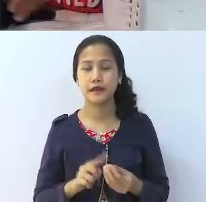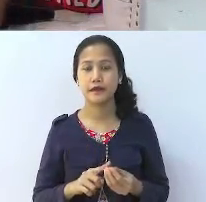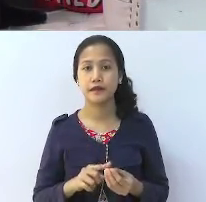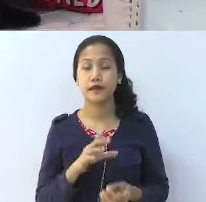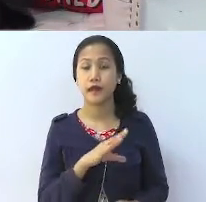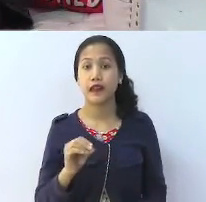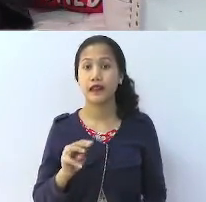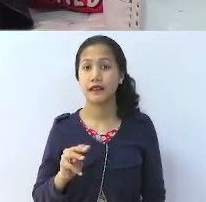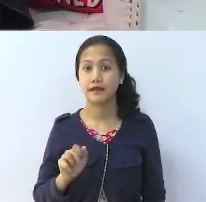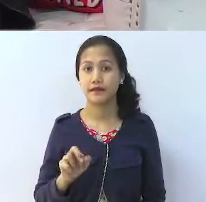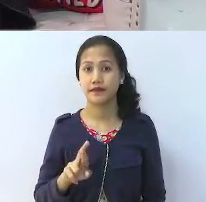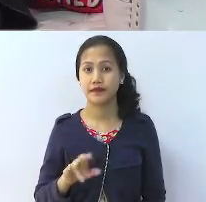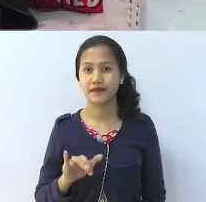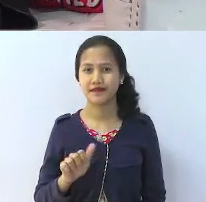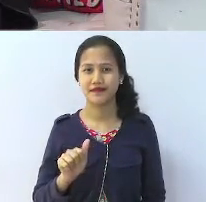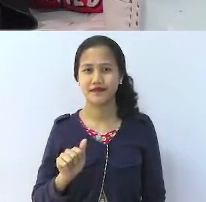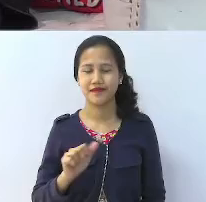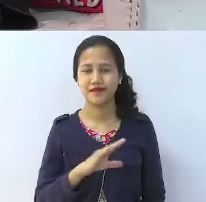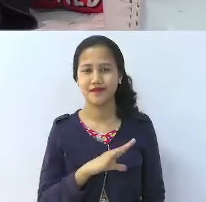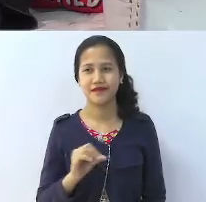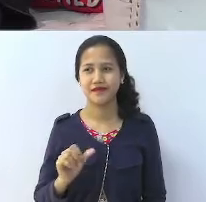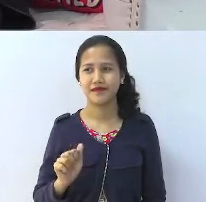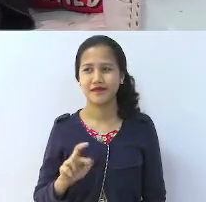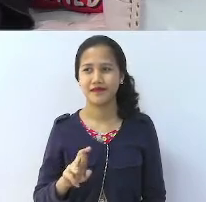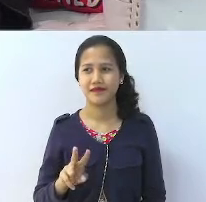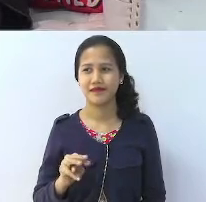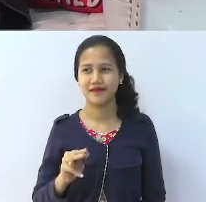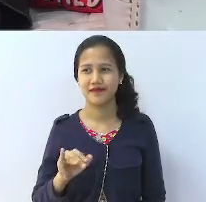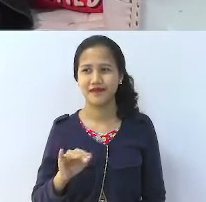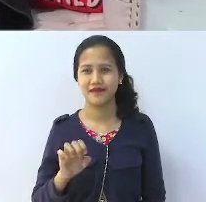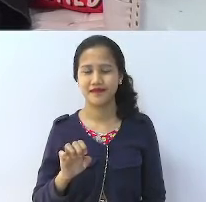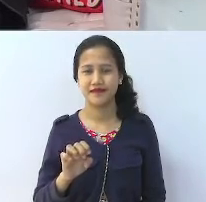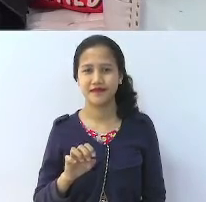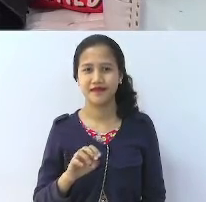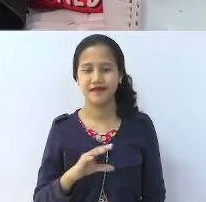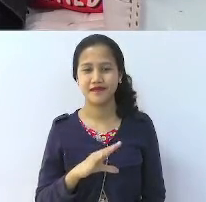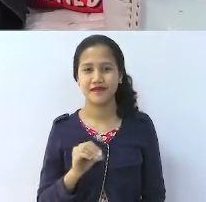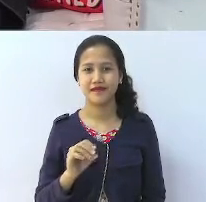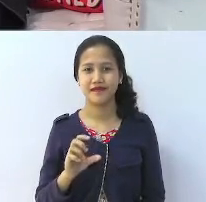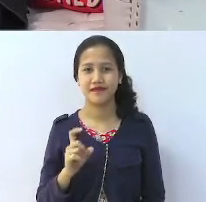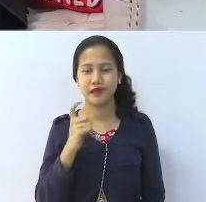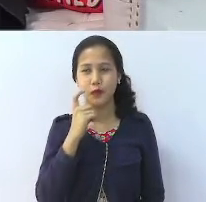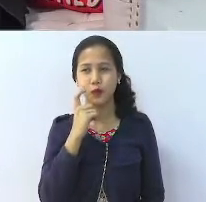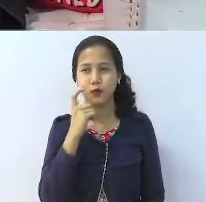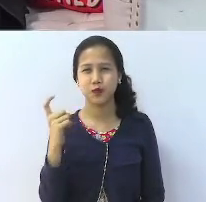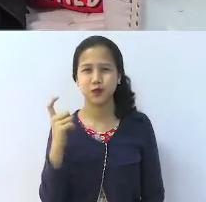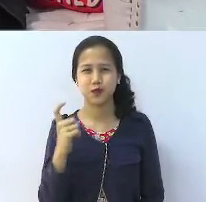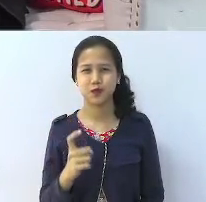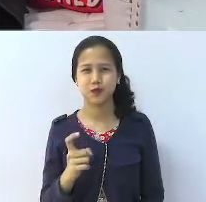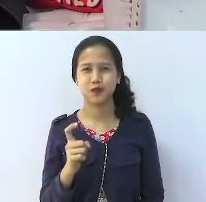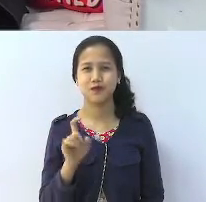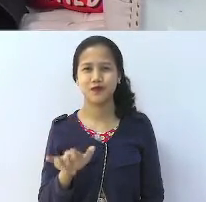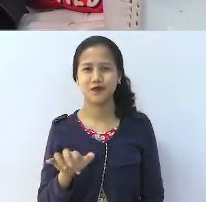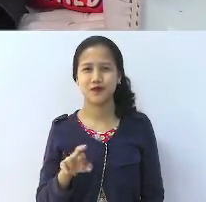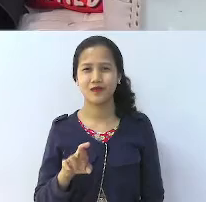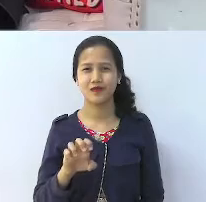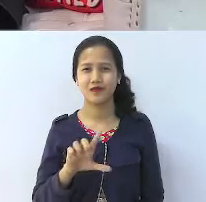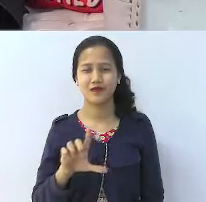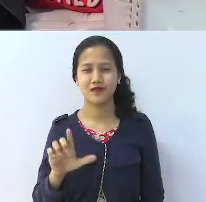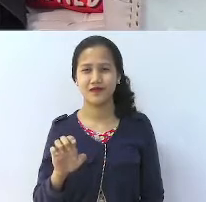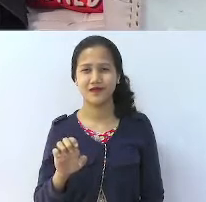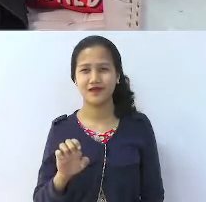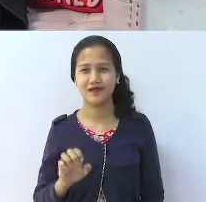ba naman kung anong ano, literacy? Yes. Computer literacy. Hindi talaga yan. Isko? All about